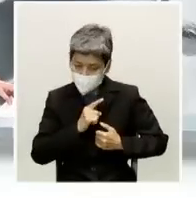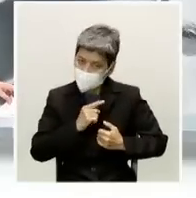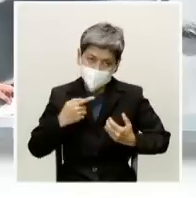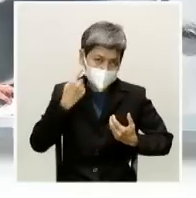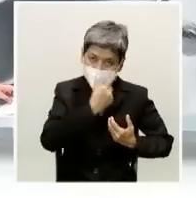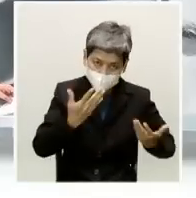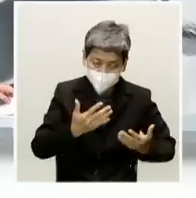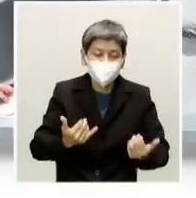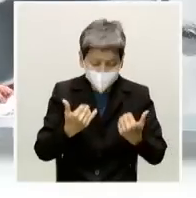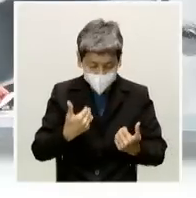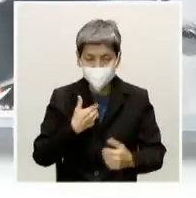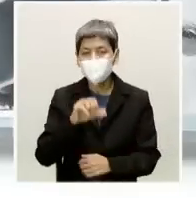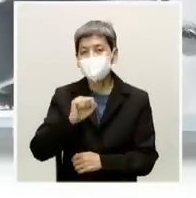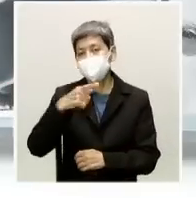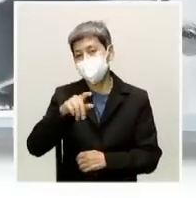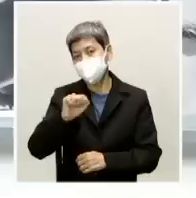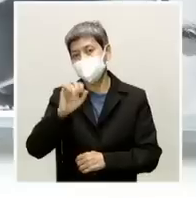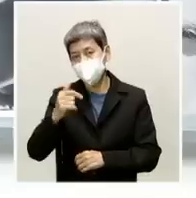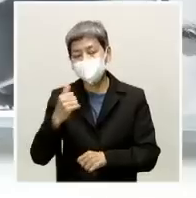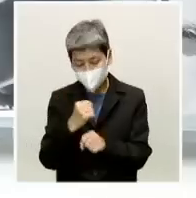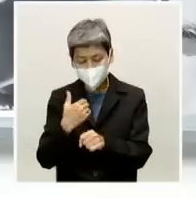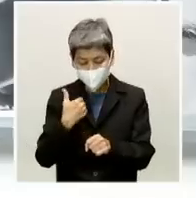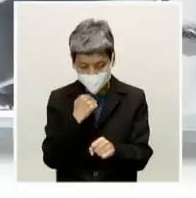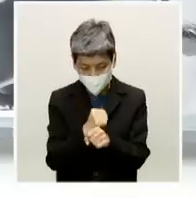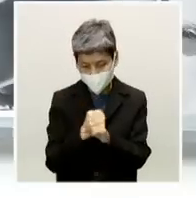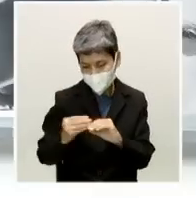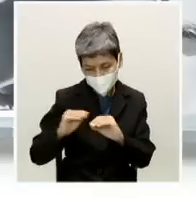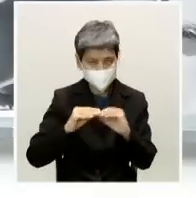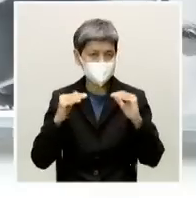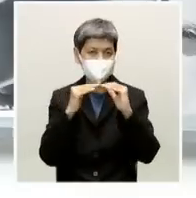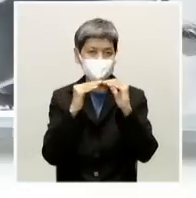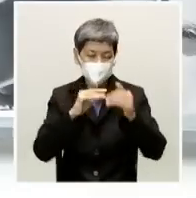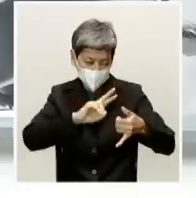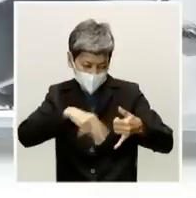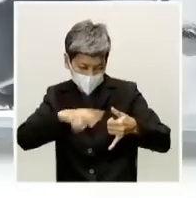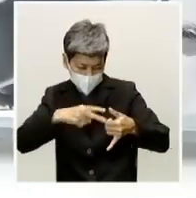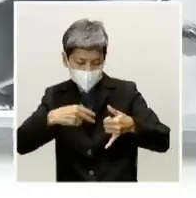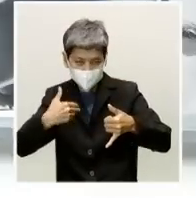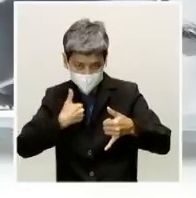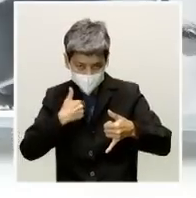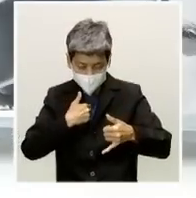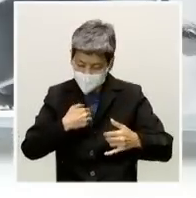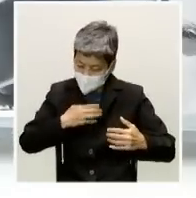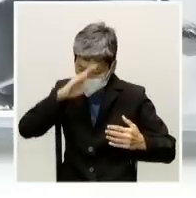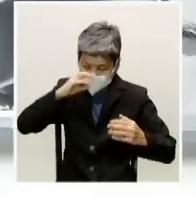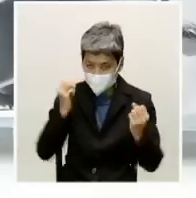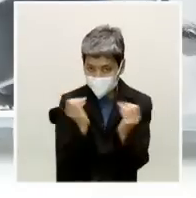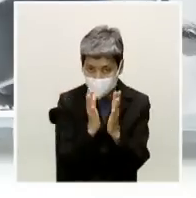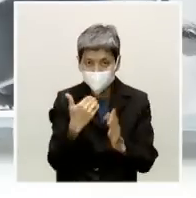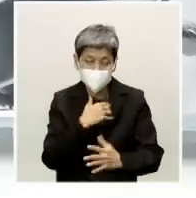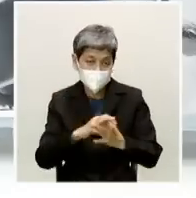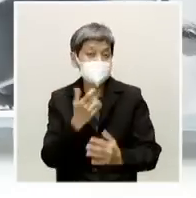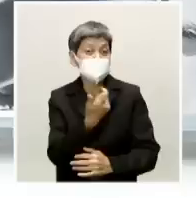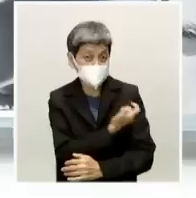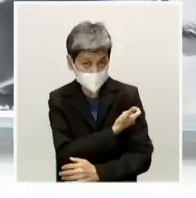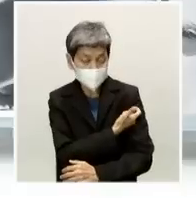อบนะครับล่าสุดนี้ทางสปสช.ก็ได้มีการเพิ่มสิทธิ์ในการตรวจแล้วก็รักษาอาการไม่พึงประสงค์ที่อาจจะเกิดขึ้นจากการ